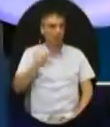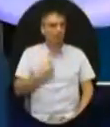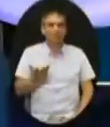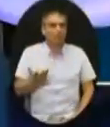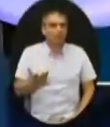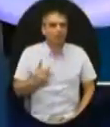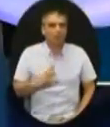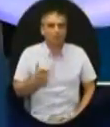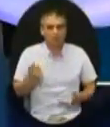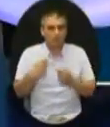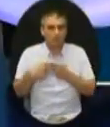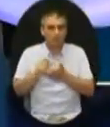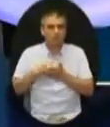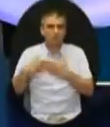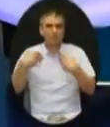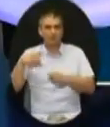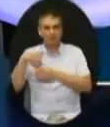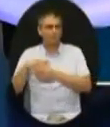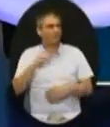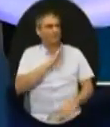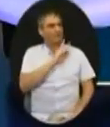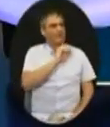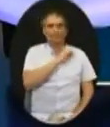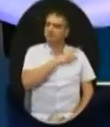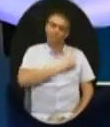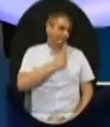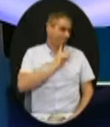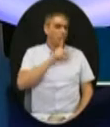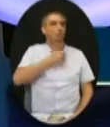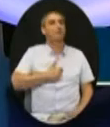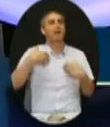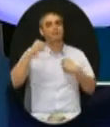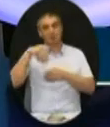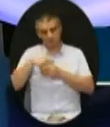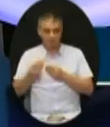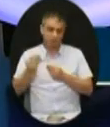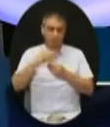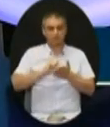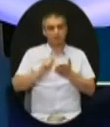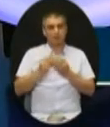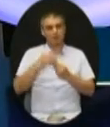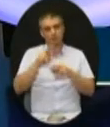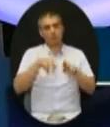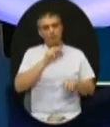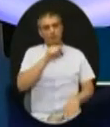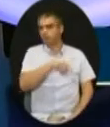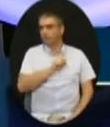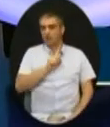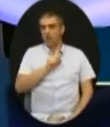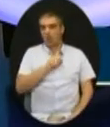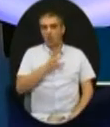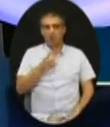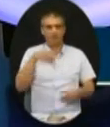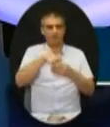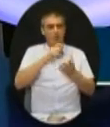מה למשרד לביטחון פנים ולבידיעת? לא, הוא שר הביטחון פנים, ויש לו משרד נוסף שמתעסק בדברים האלה.